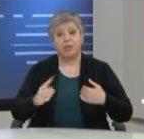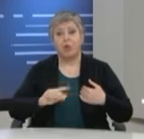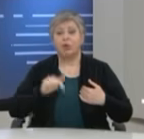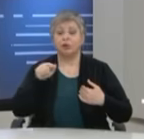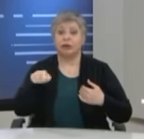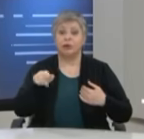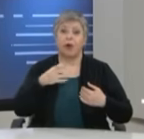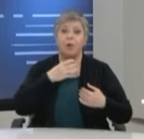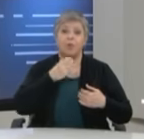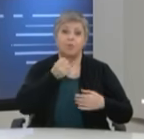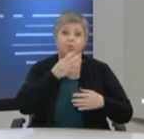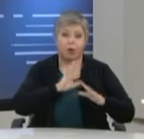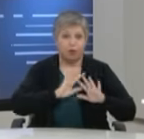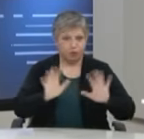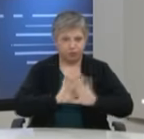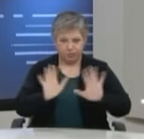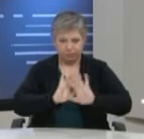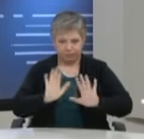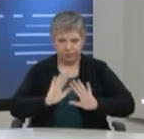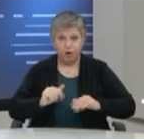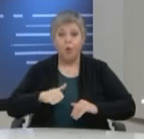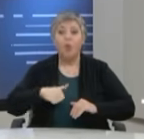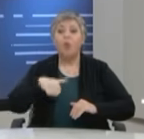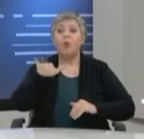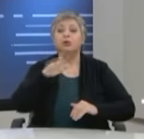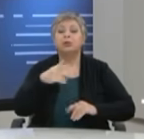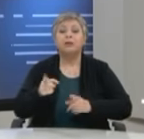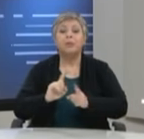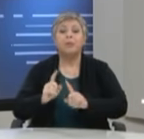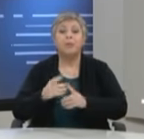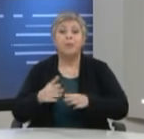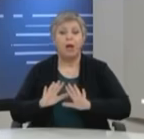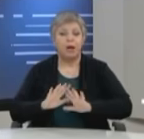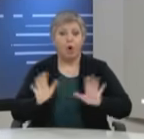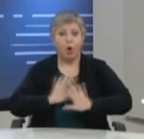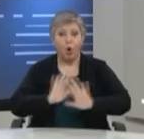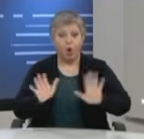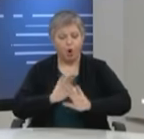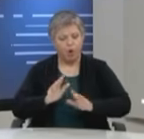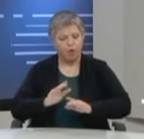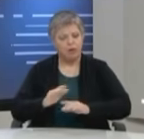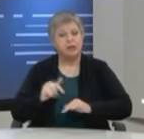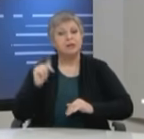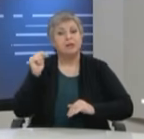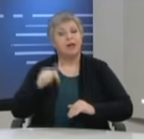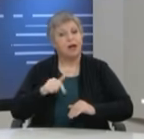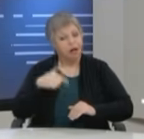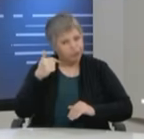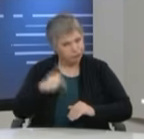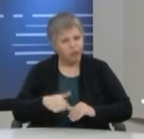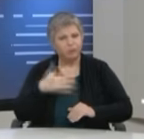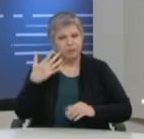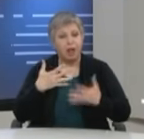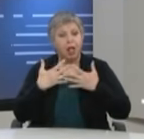προδοσία. Δεν αρμόζουν αυτές οι λέξεις στο Εθνικό Κοινοβούλιο. παρά τα αίσθη που έχουν διαπραγηθεί σε αυτή την